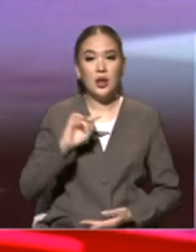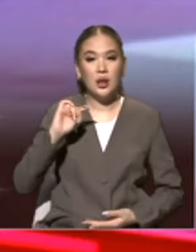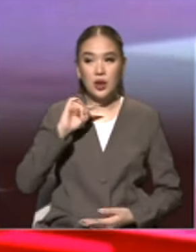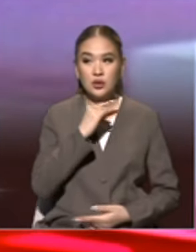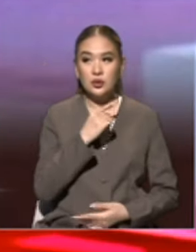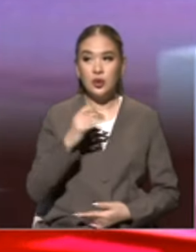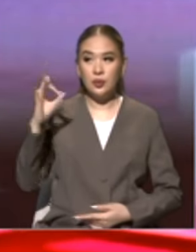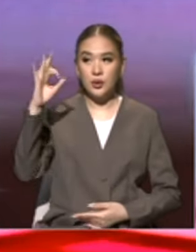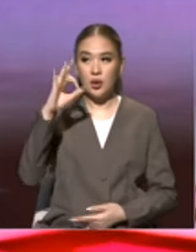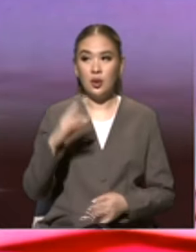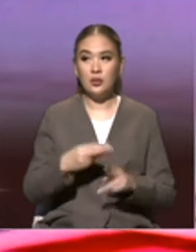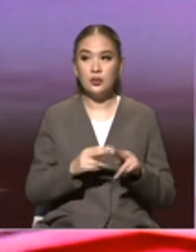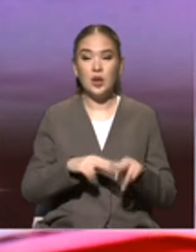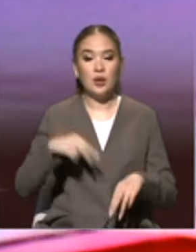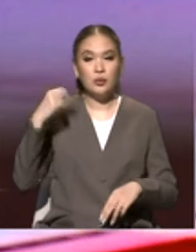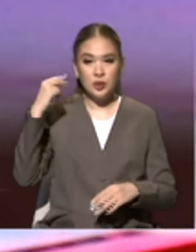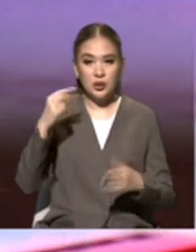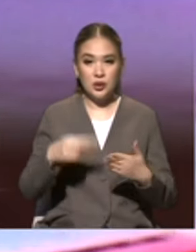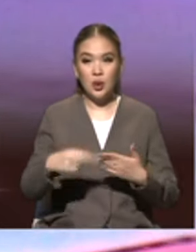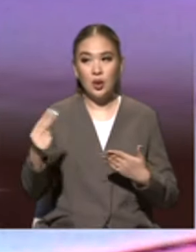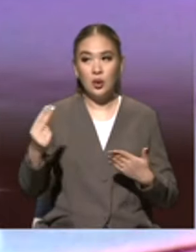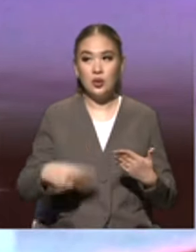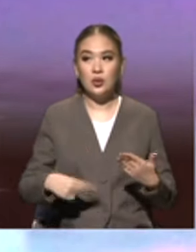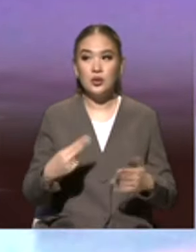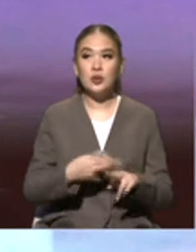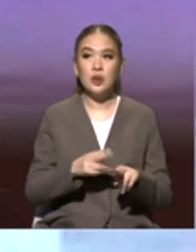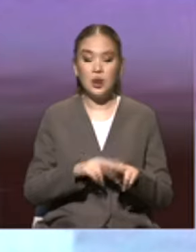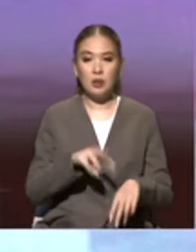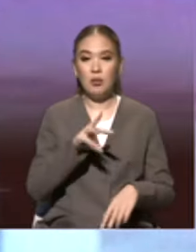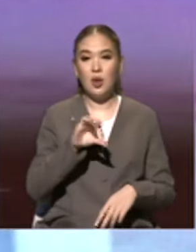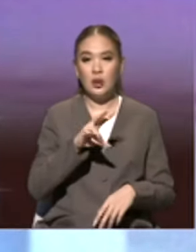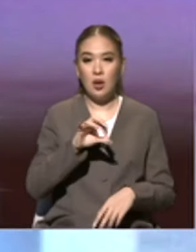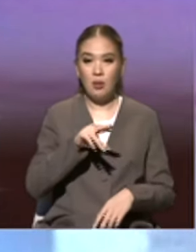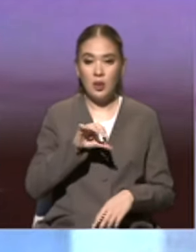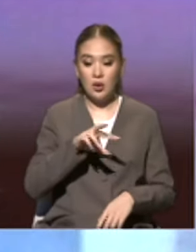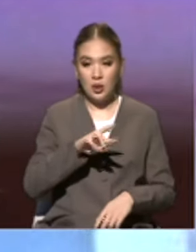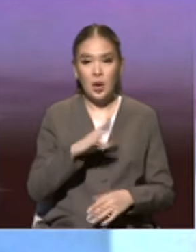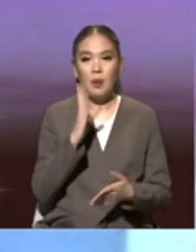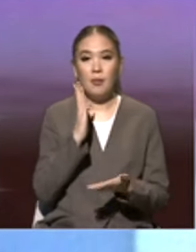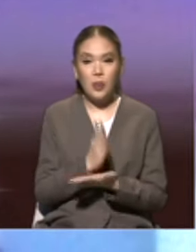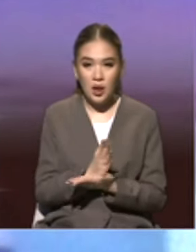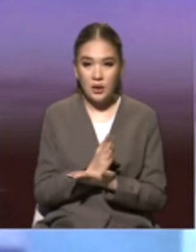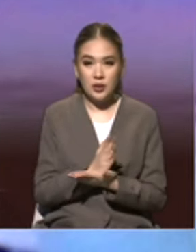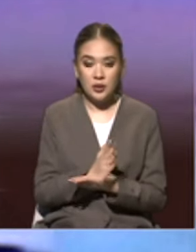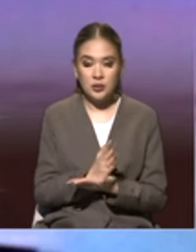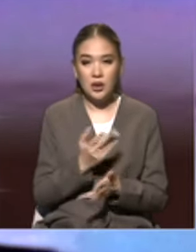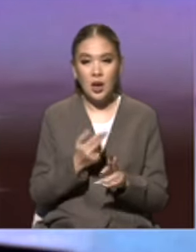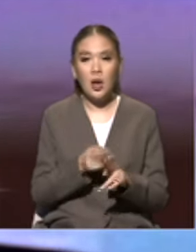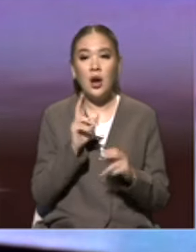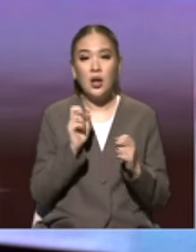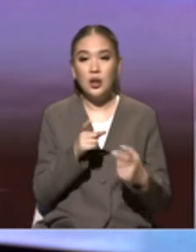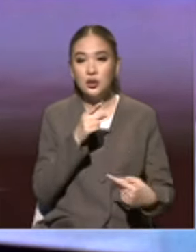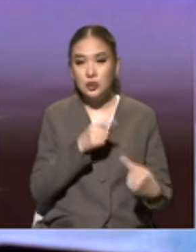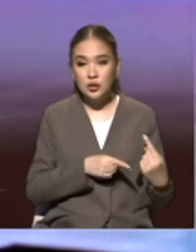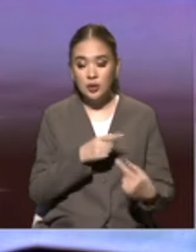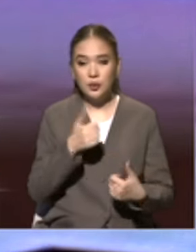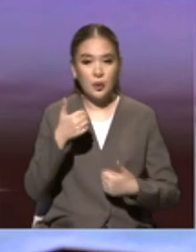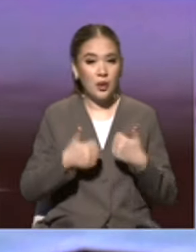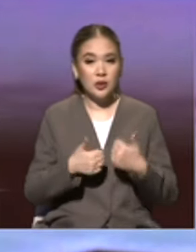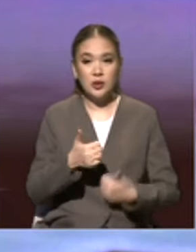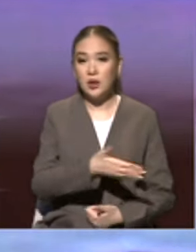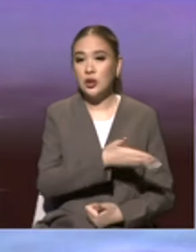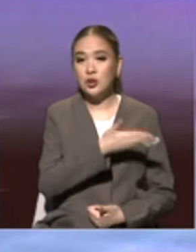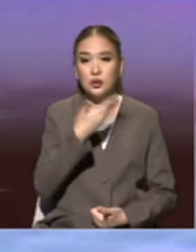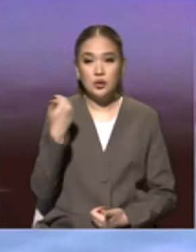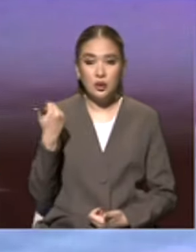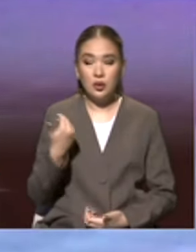дейміз мысалы. Президент те қол қойды жарлыққа, бірақ та монополия бізде әлі бар нарықта. Ол монополиямен қалай күресеміз? Бәсекелестік жоқ нарықта. Монополия